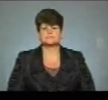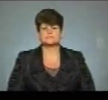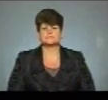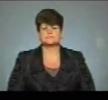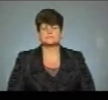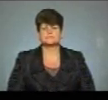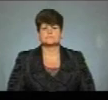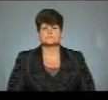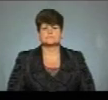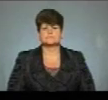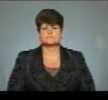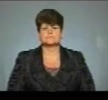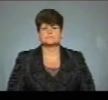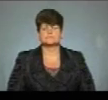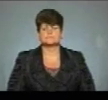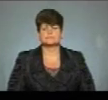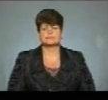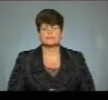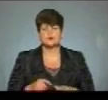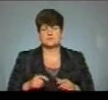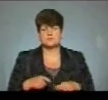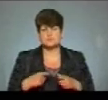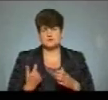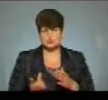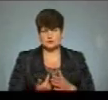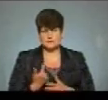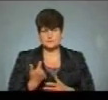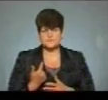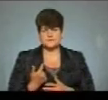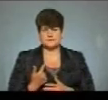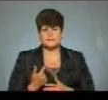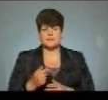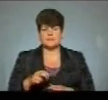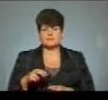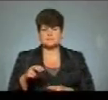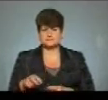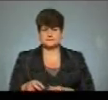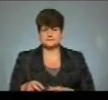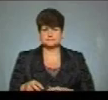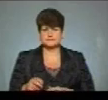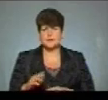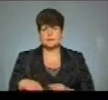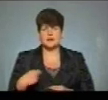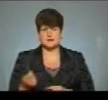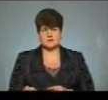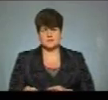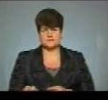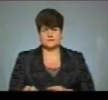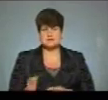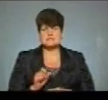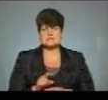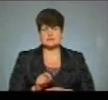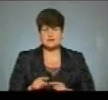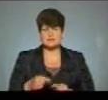Ставить його на стійку, біжить знов, застрибує знов. І передає естафету. Завдання